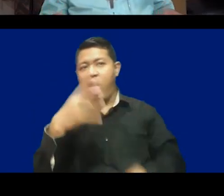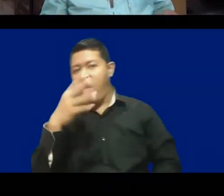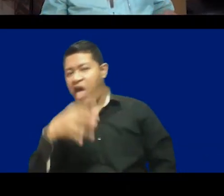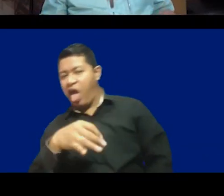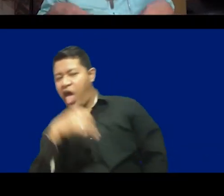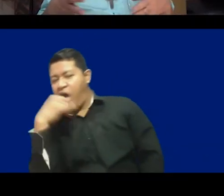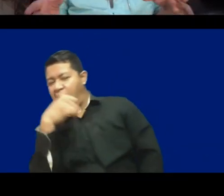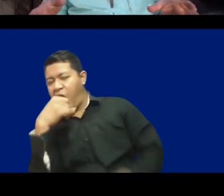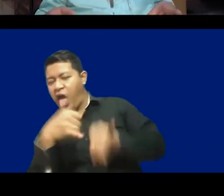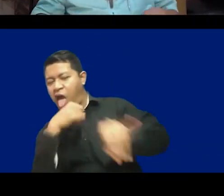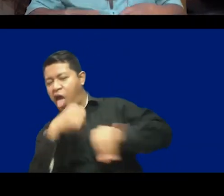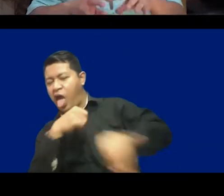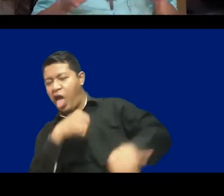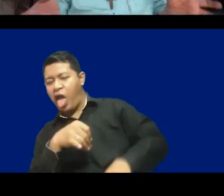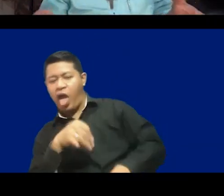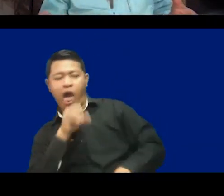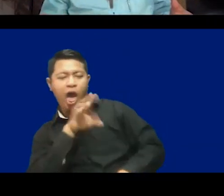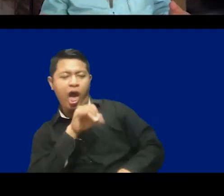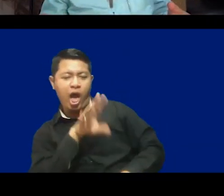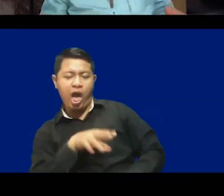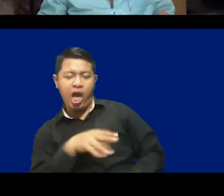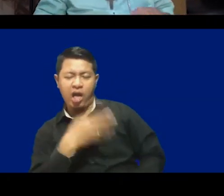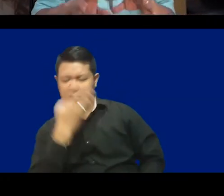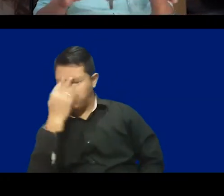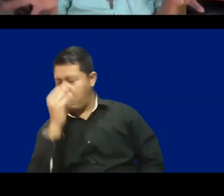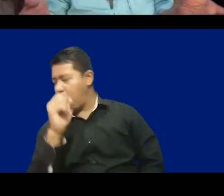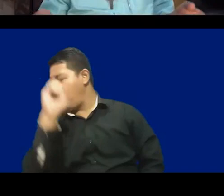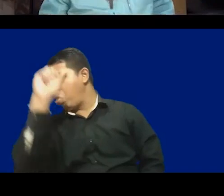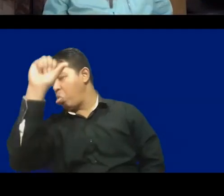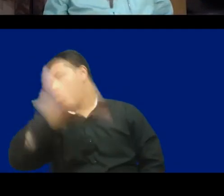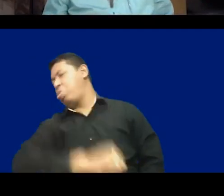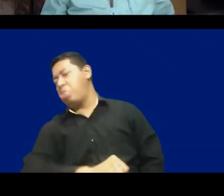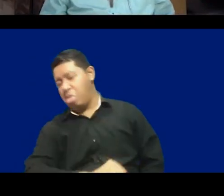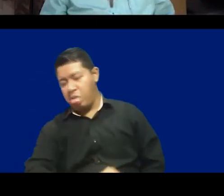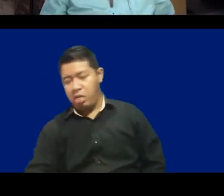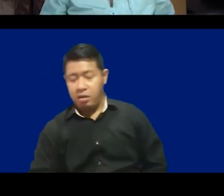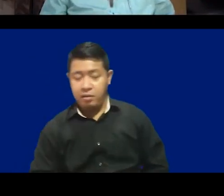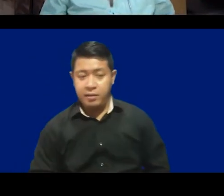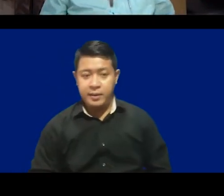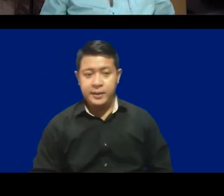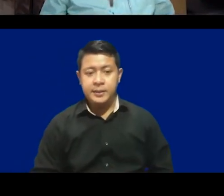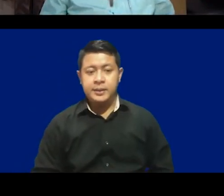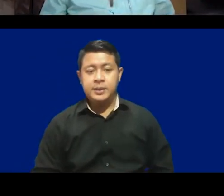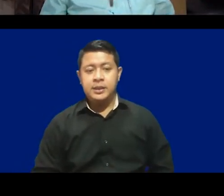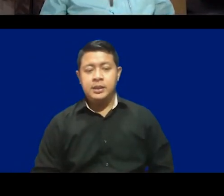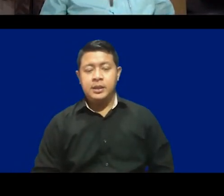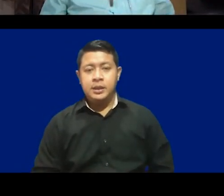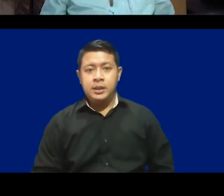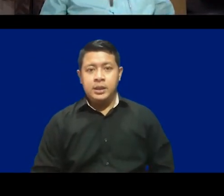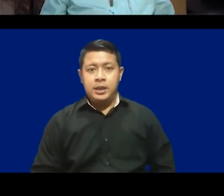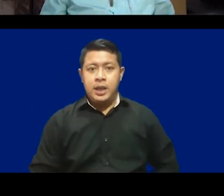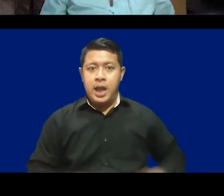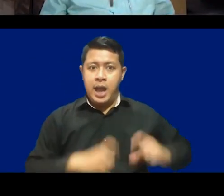dibuli, dilecehkan, tidak dihargai, dianggap tidak punya nilai.